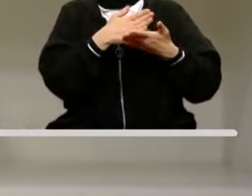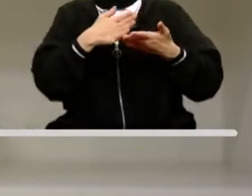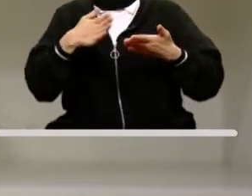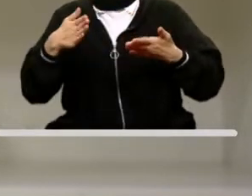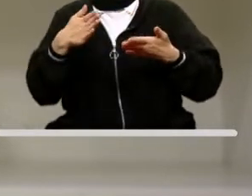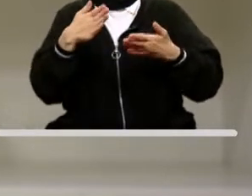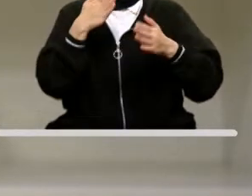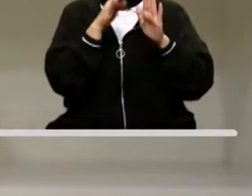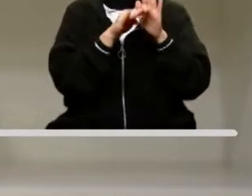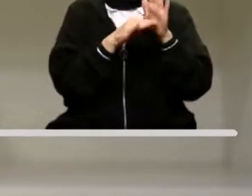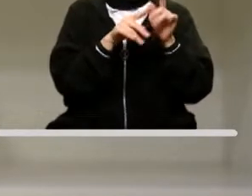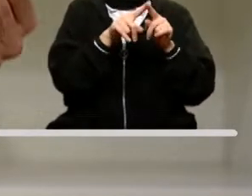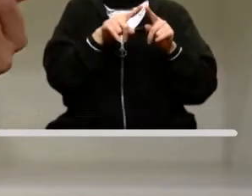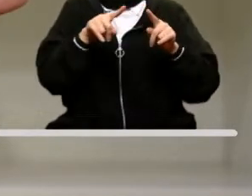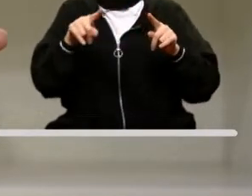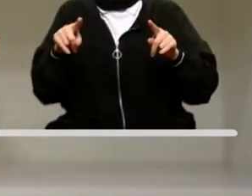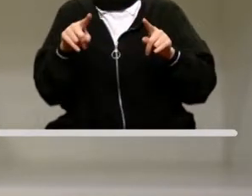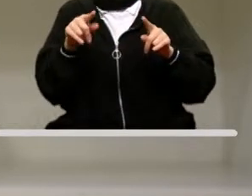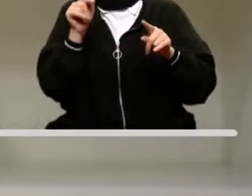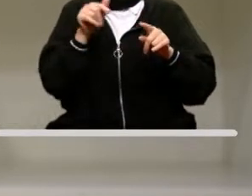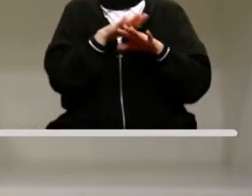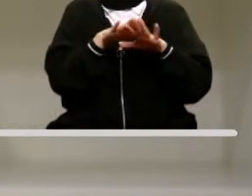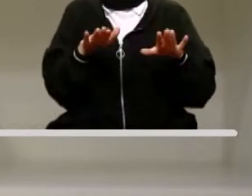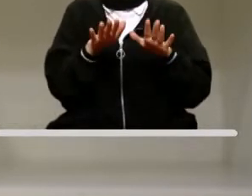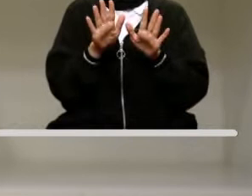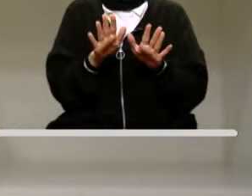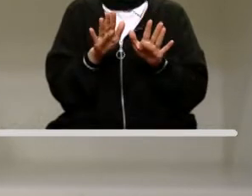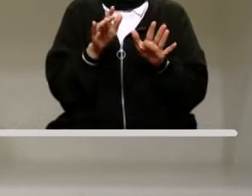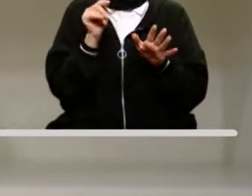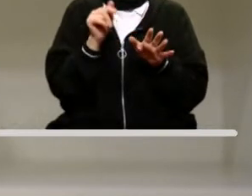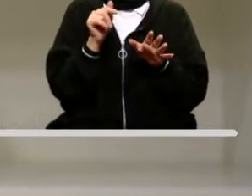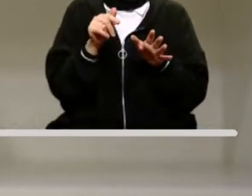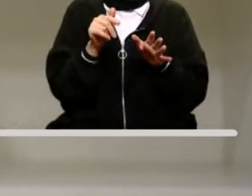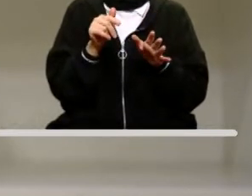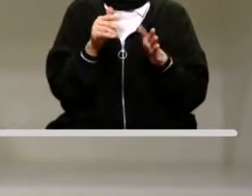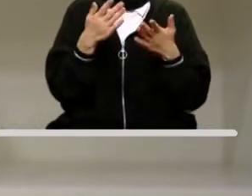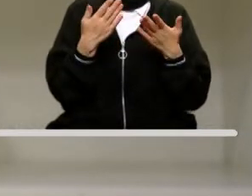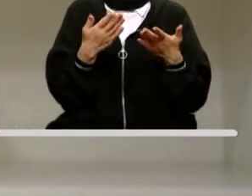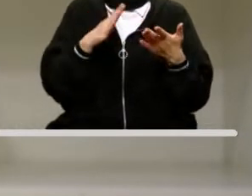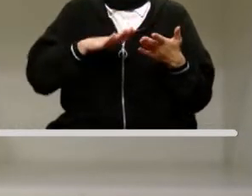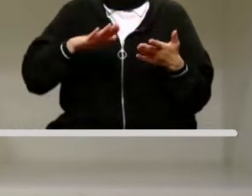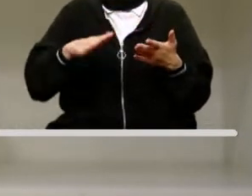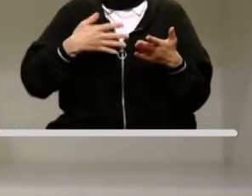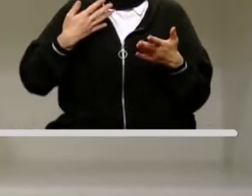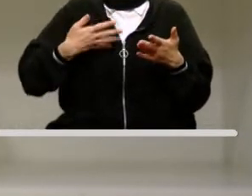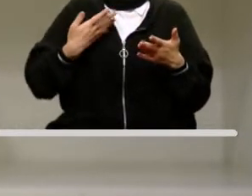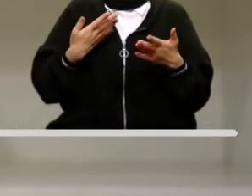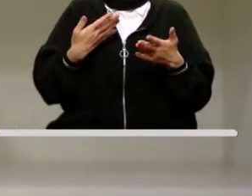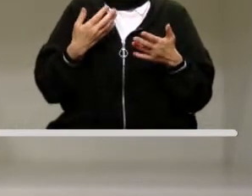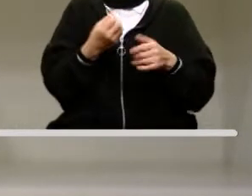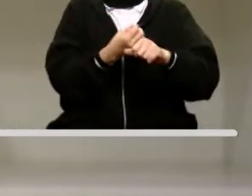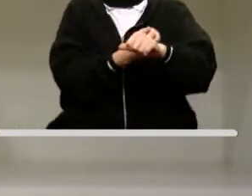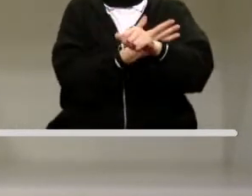şey belki. İlgimizi çekmeyen şeye zaten yönelmek de istemiyoruz. Doğru. Burada peki çocuklardaki merak duygusu nasıl bir